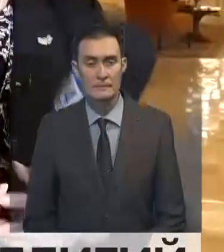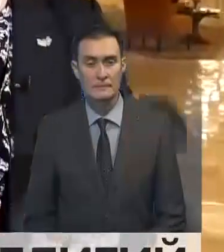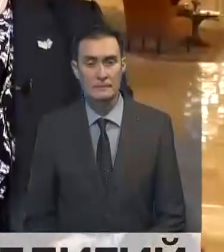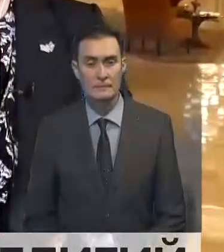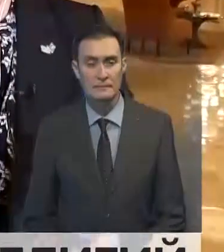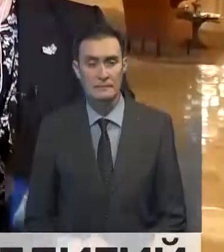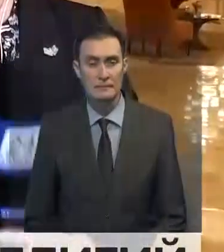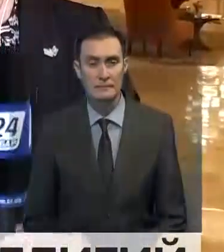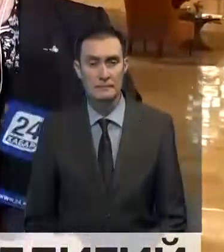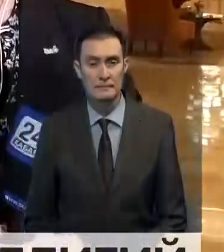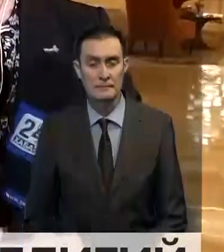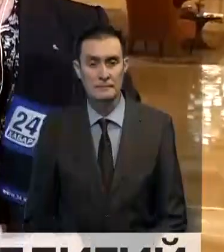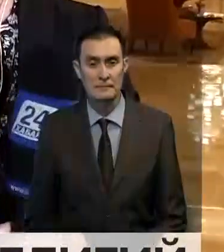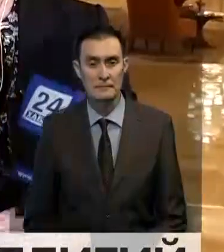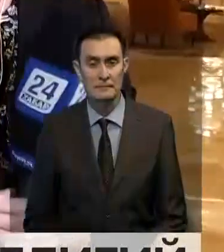Жанат, слышите меня?